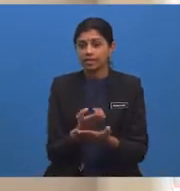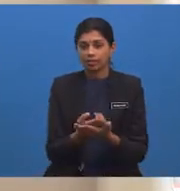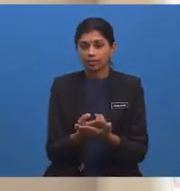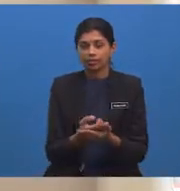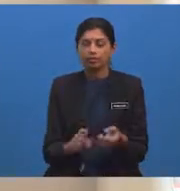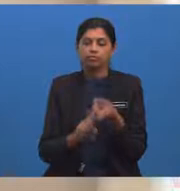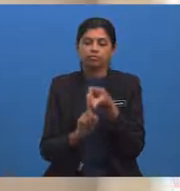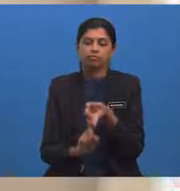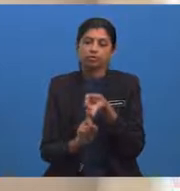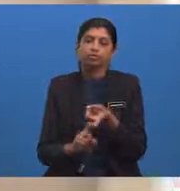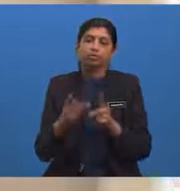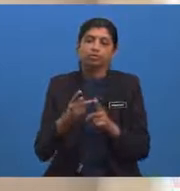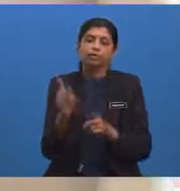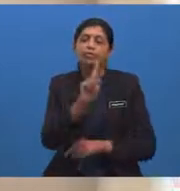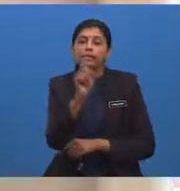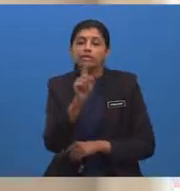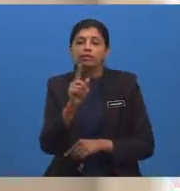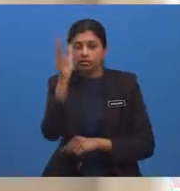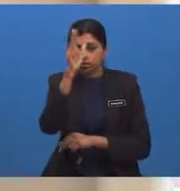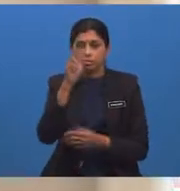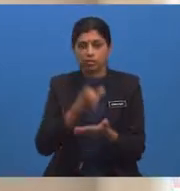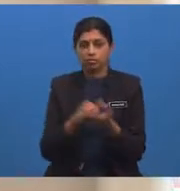tersebut didirikan.